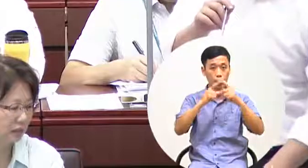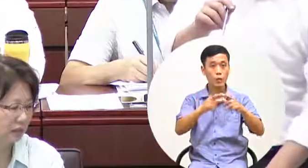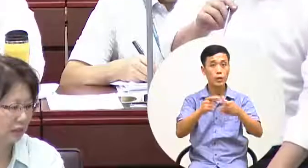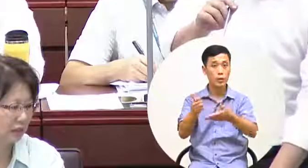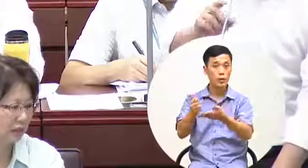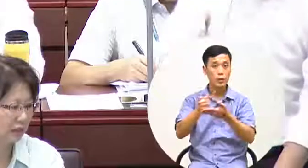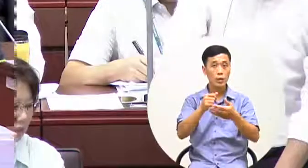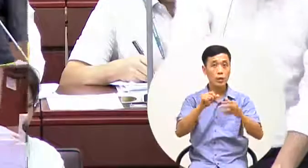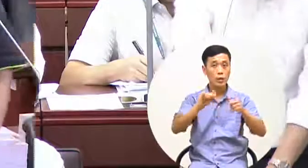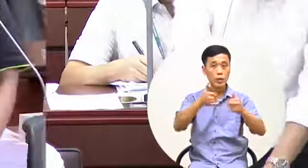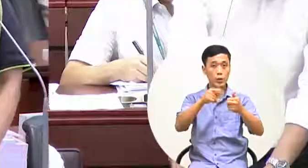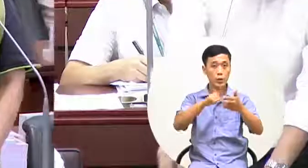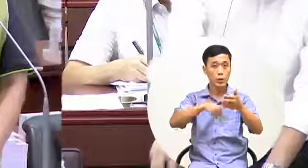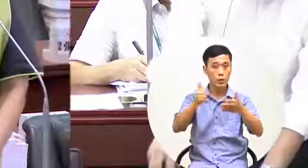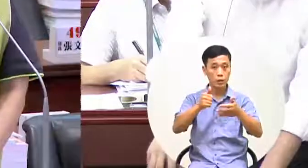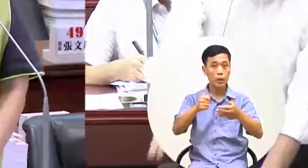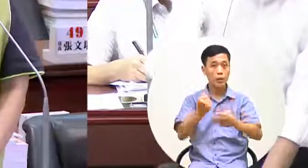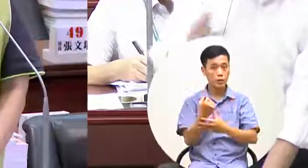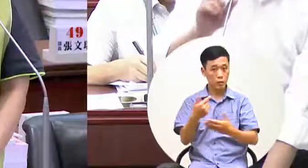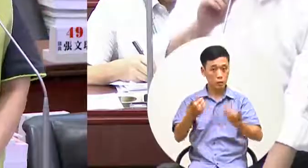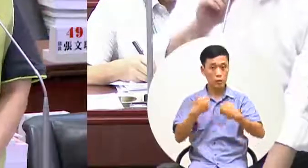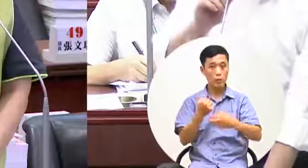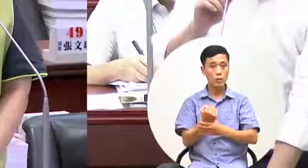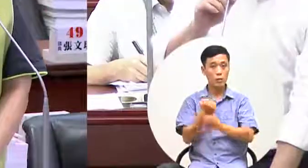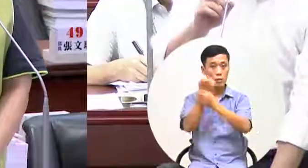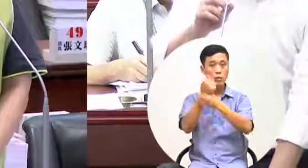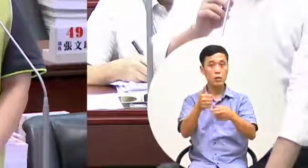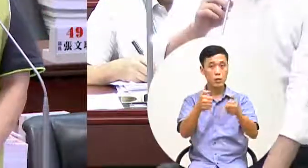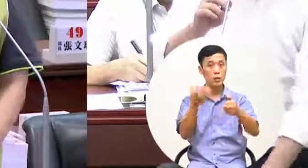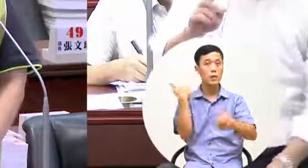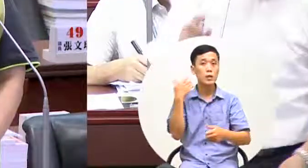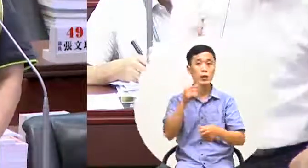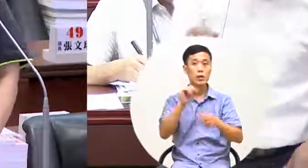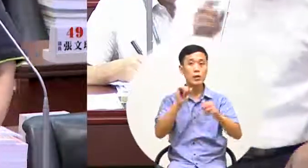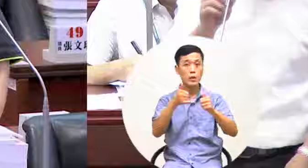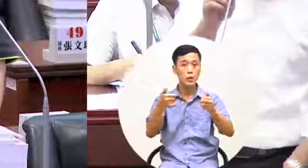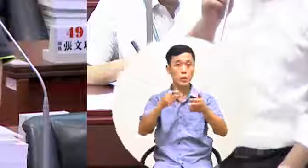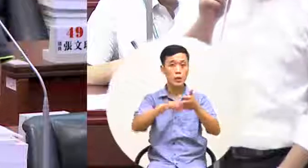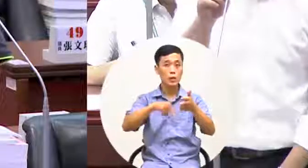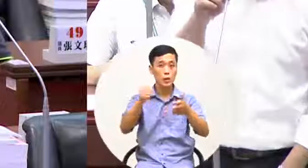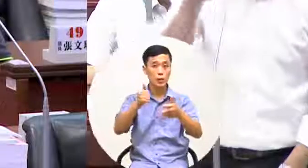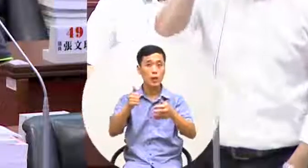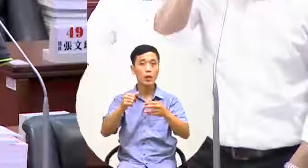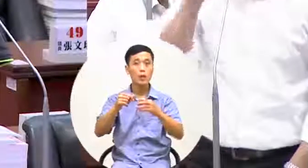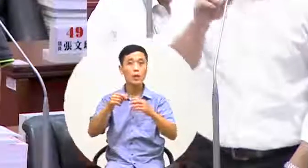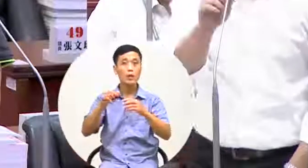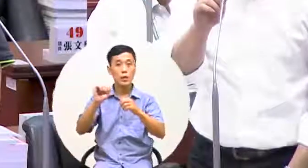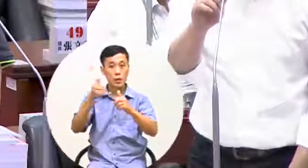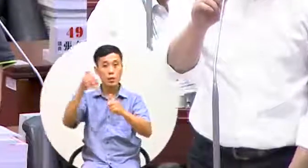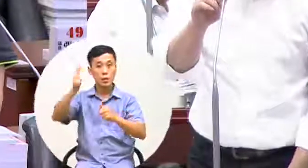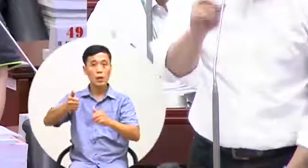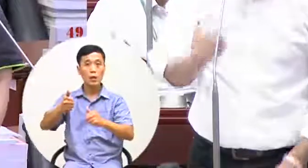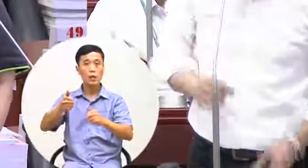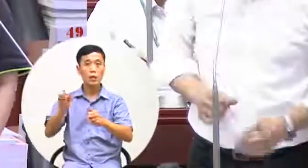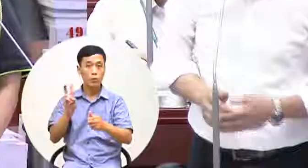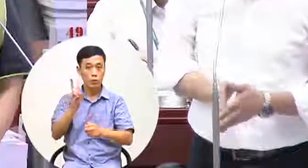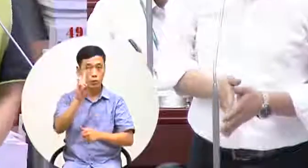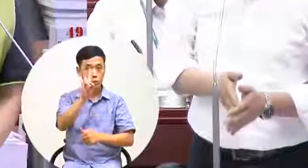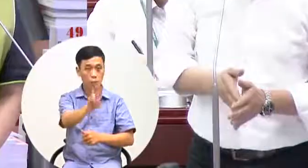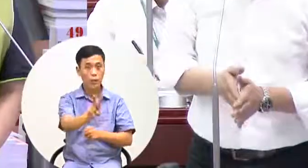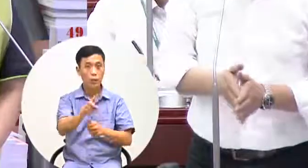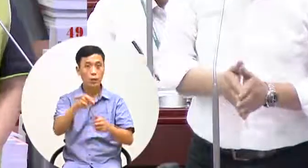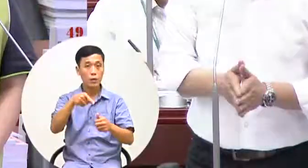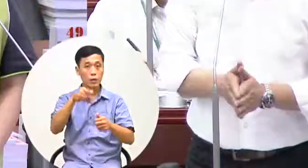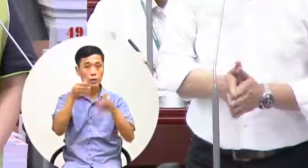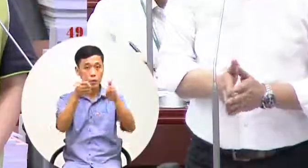啊，那而且那天也谢谢检议员跟议长也亲自莅临我们那天的启用第一阶段的启用的典礼。那事